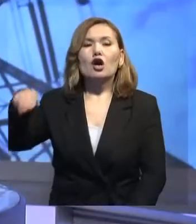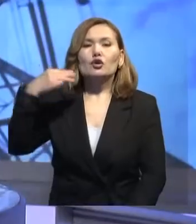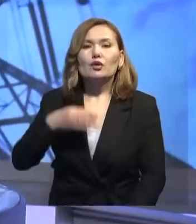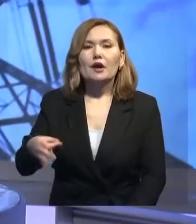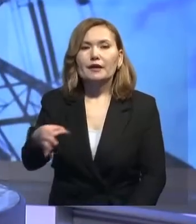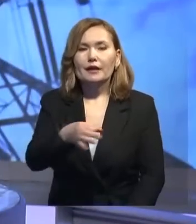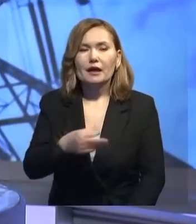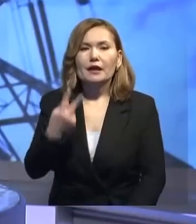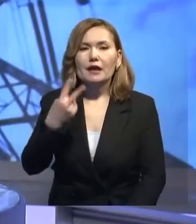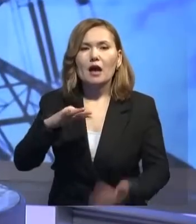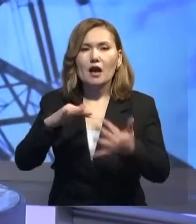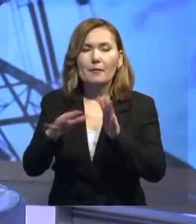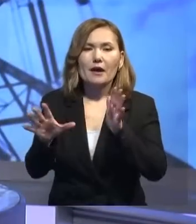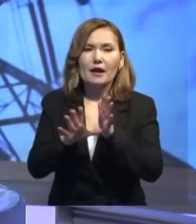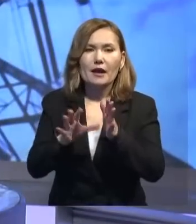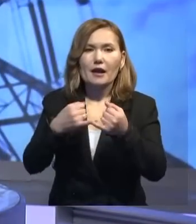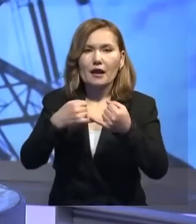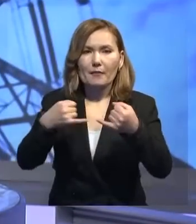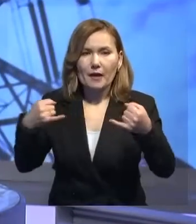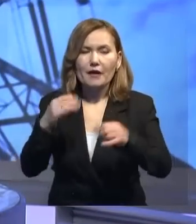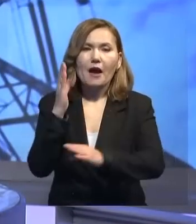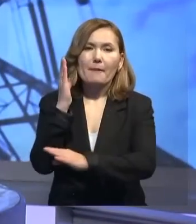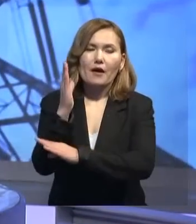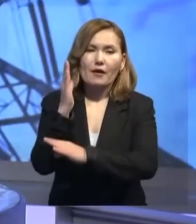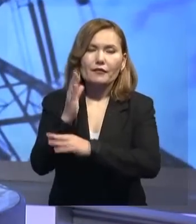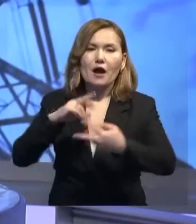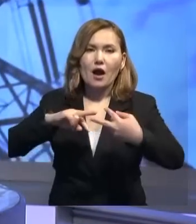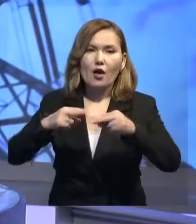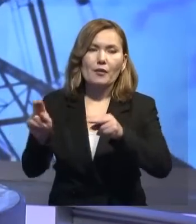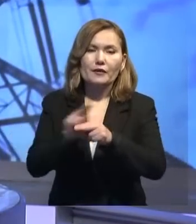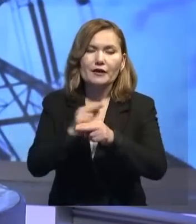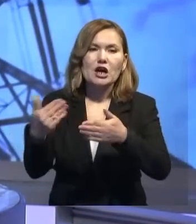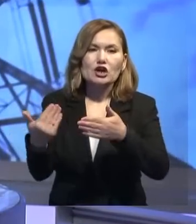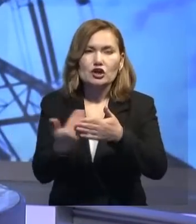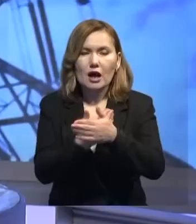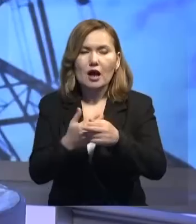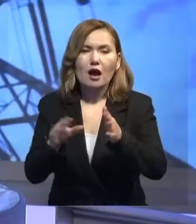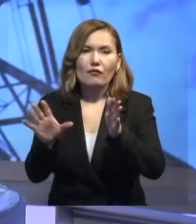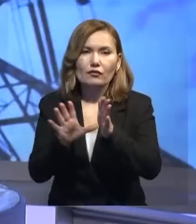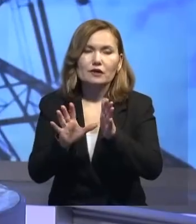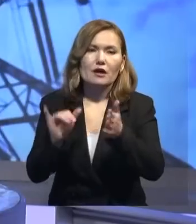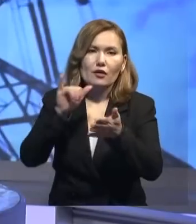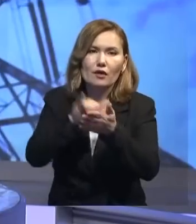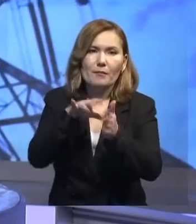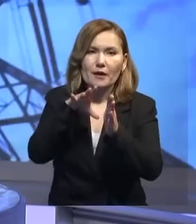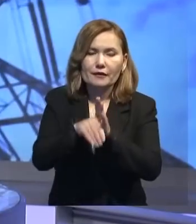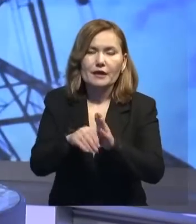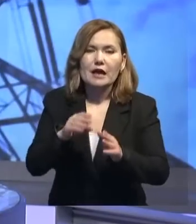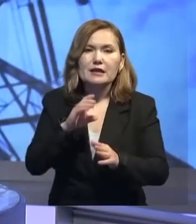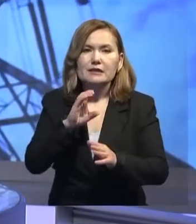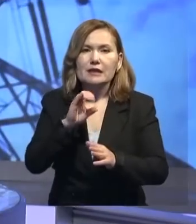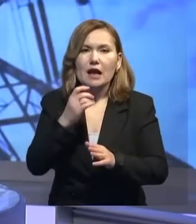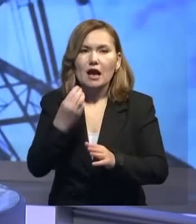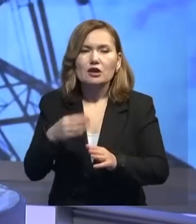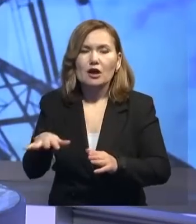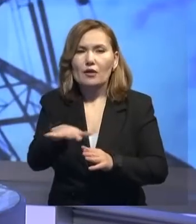Түркістан облысында екі ауылда электр желілері мен бағандары ауыстырылып, жаңа трансформатор орнатылды. Сарағаш ауданына қарасты